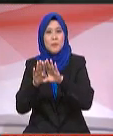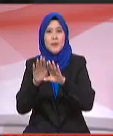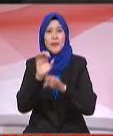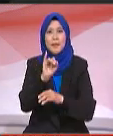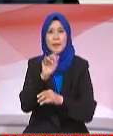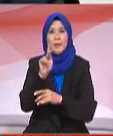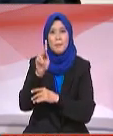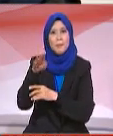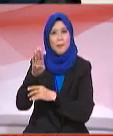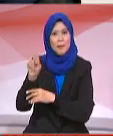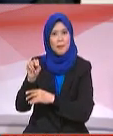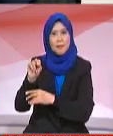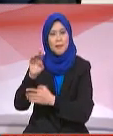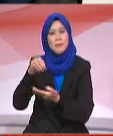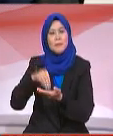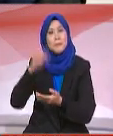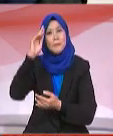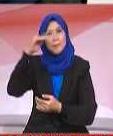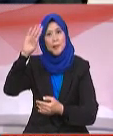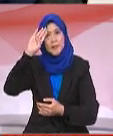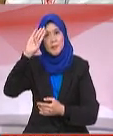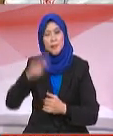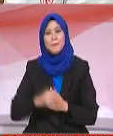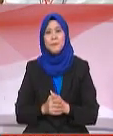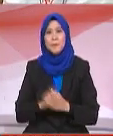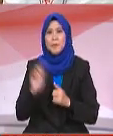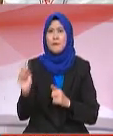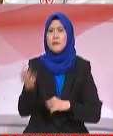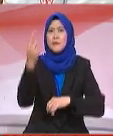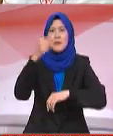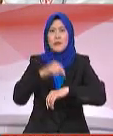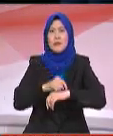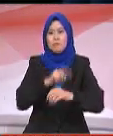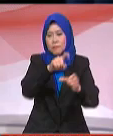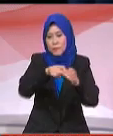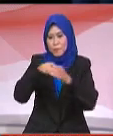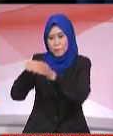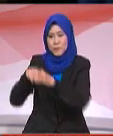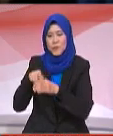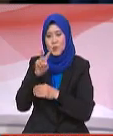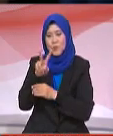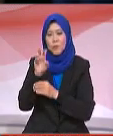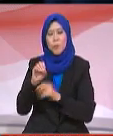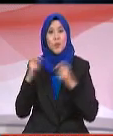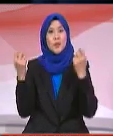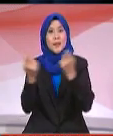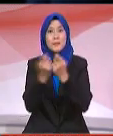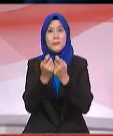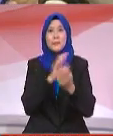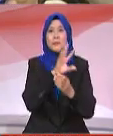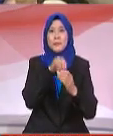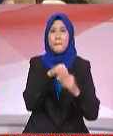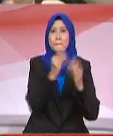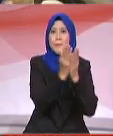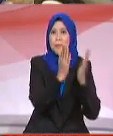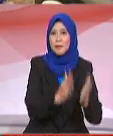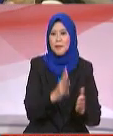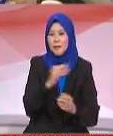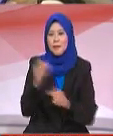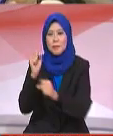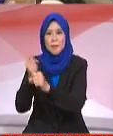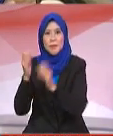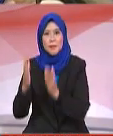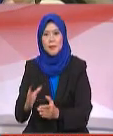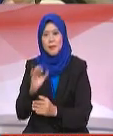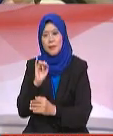di IKBN Kuala Perlis. Kejohanan julung kali ini berjaya menarik penyertaan lebih 20 pasukan melibatkan pelajar dan kakitangan